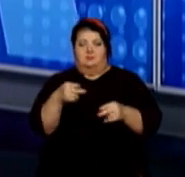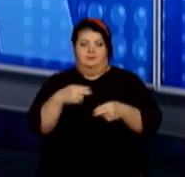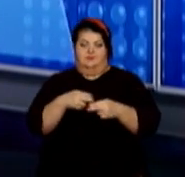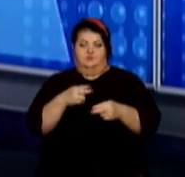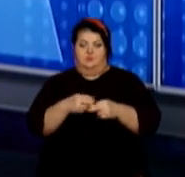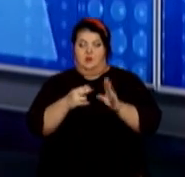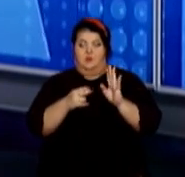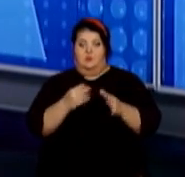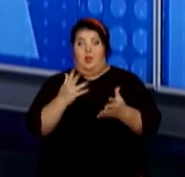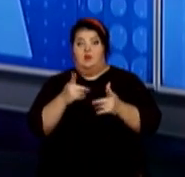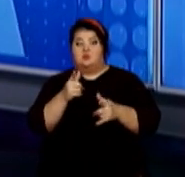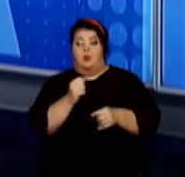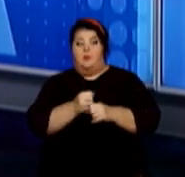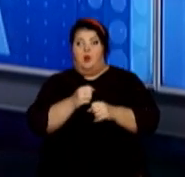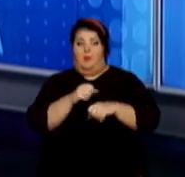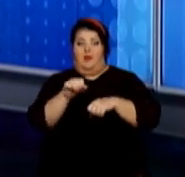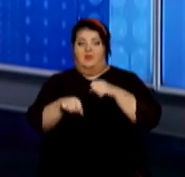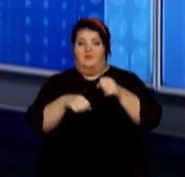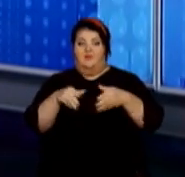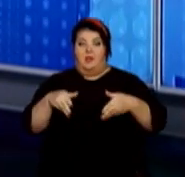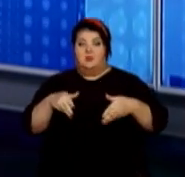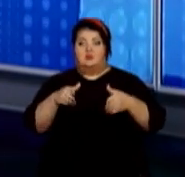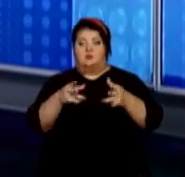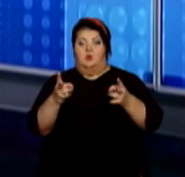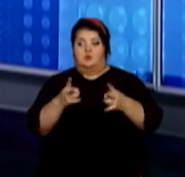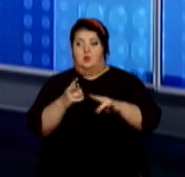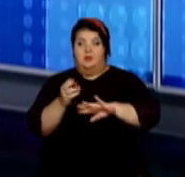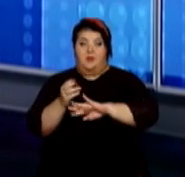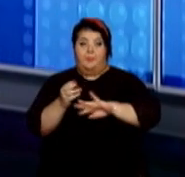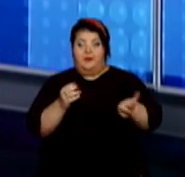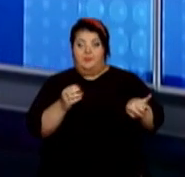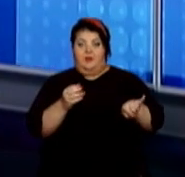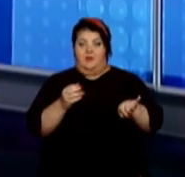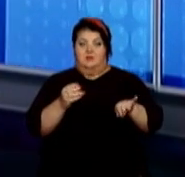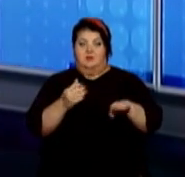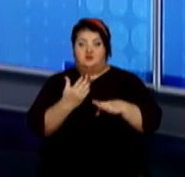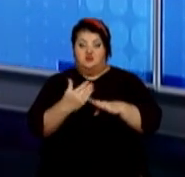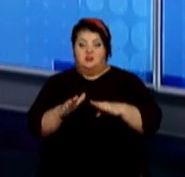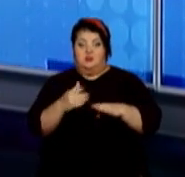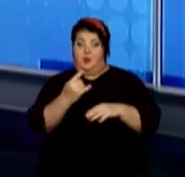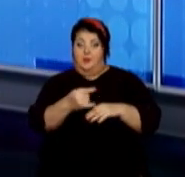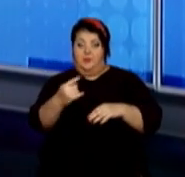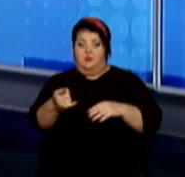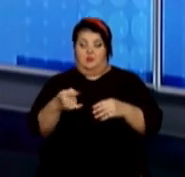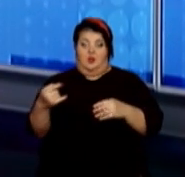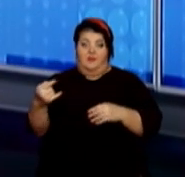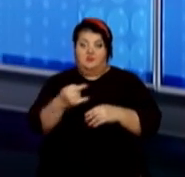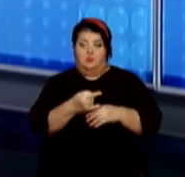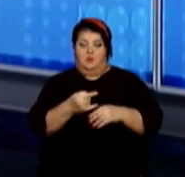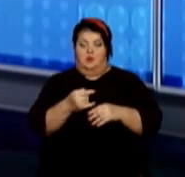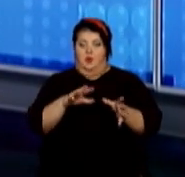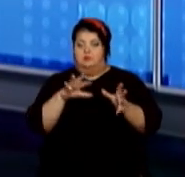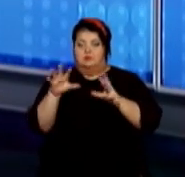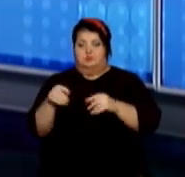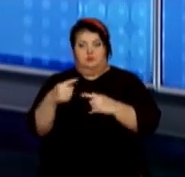вулиці. І якщо робити там велосмугу, це потрібно прибрати частину припаркованих автомобілів, перебрати їх кудись в іншу